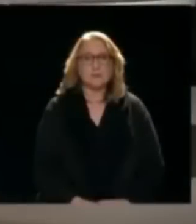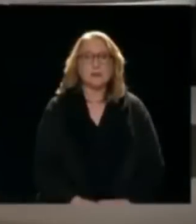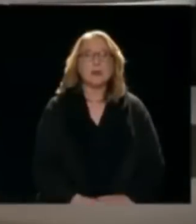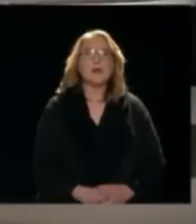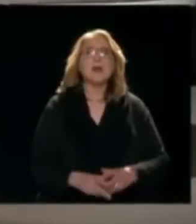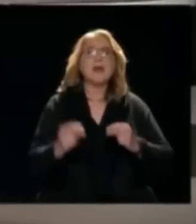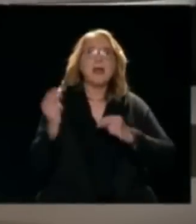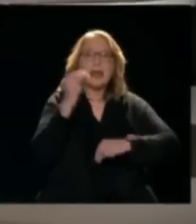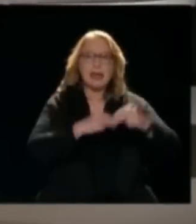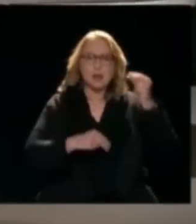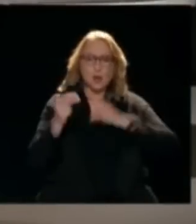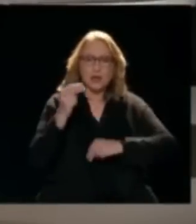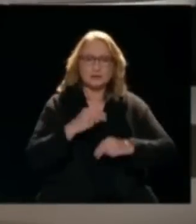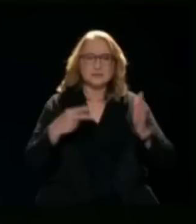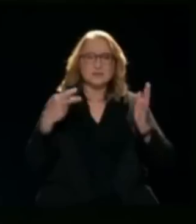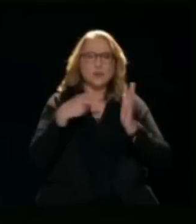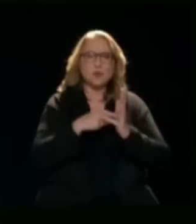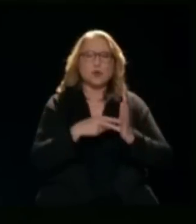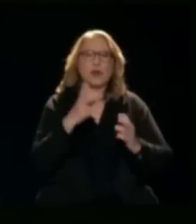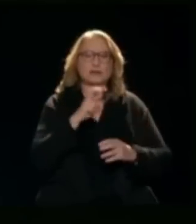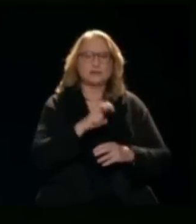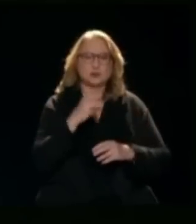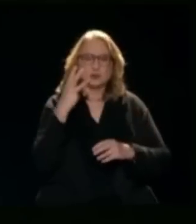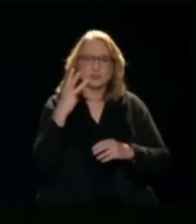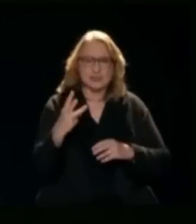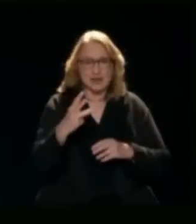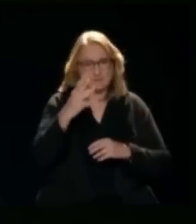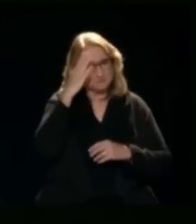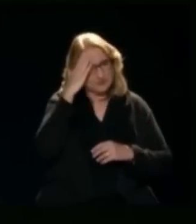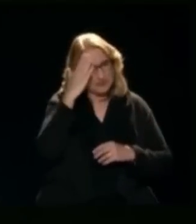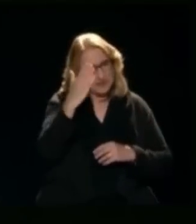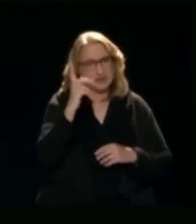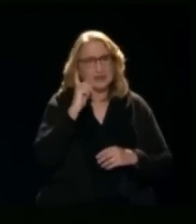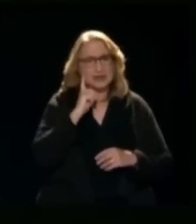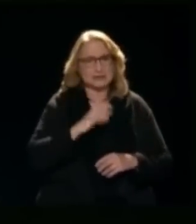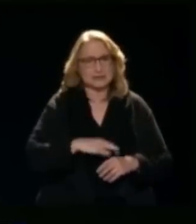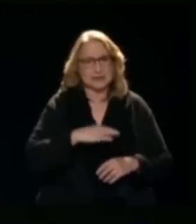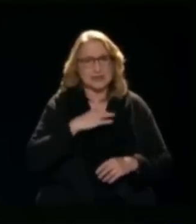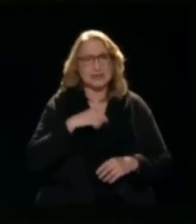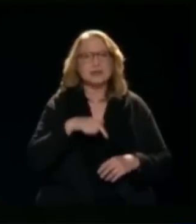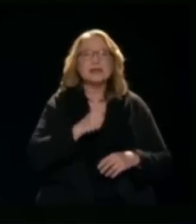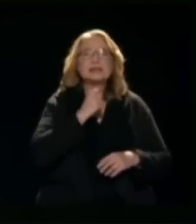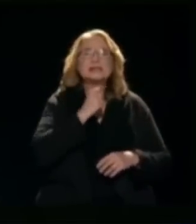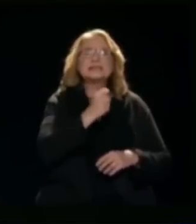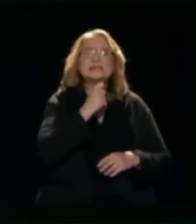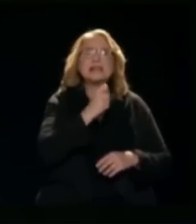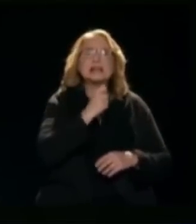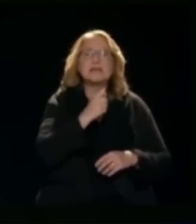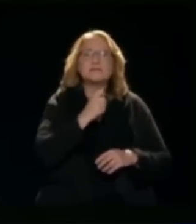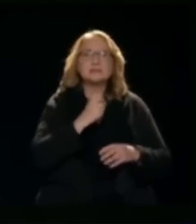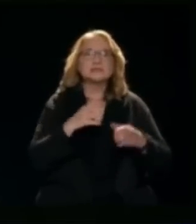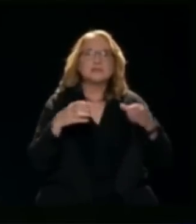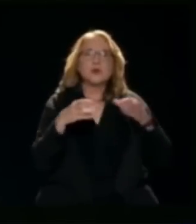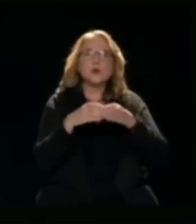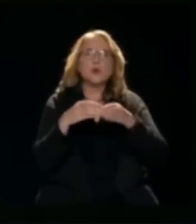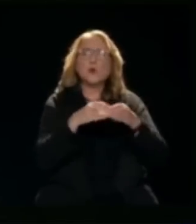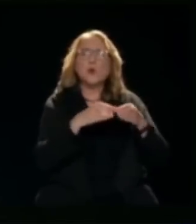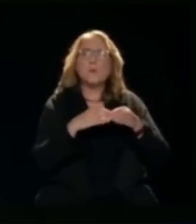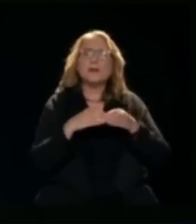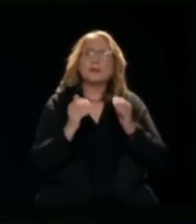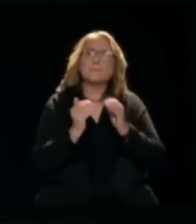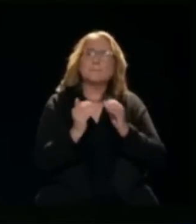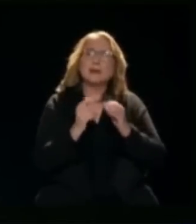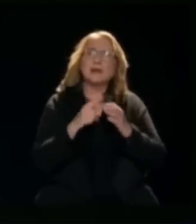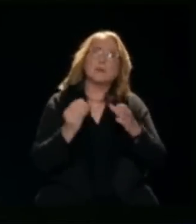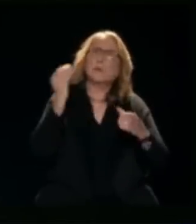Εκλογές 2023. Χαίρετε κυρίες και κύριοι. Είναι συνεντεύξεις των πολιτικών αρχηγών, των κομμάτων τα οποία δεν έχουν περάσει την